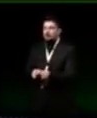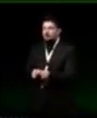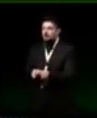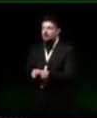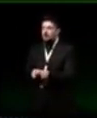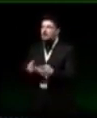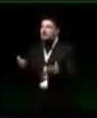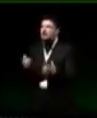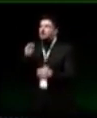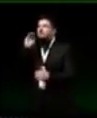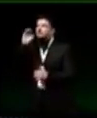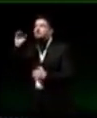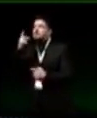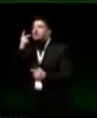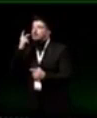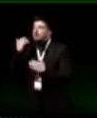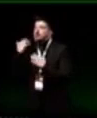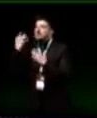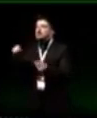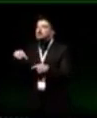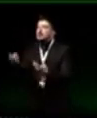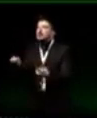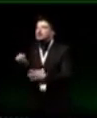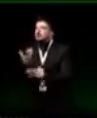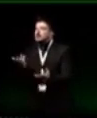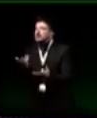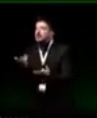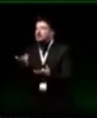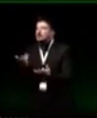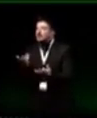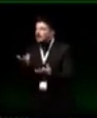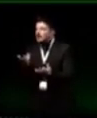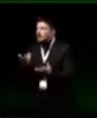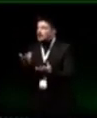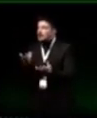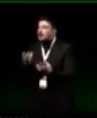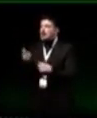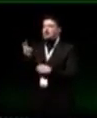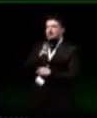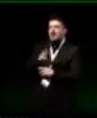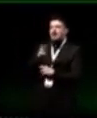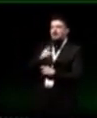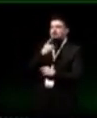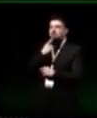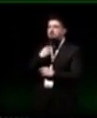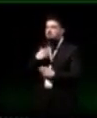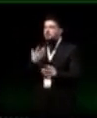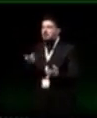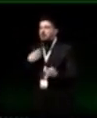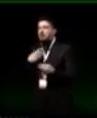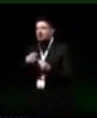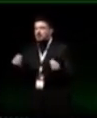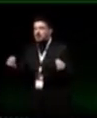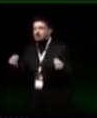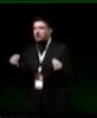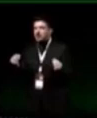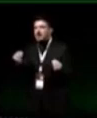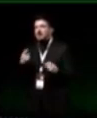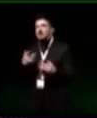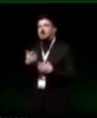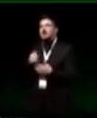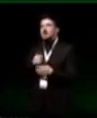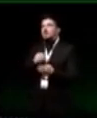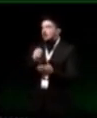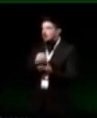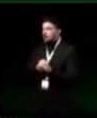Che cosa accadrà nei prossimi 10 anni? Walter più volte ci ha ricordato che compito del PD era dare la precedenza al futuro.